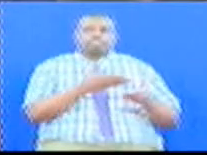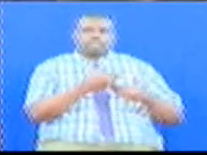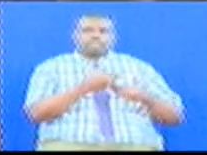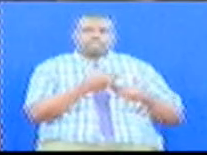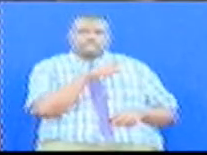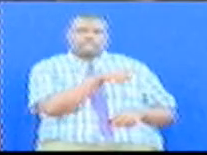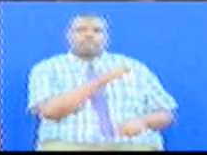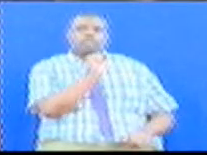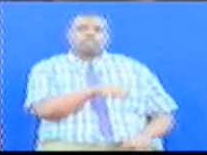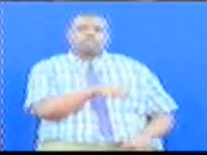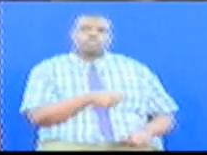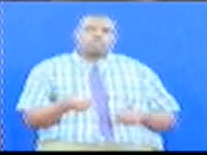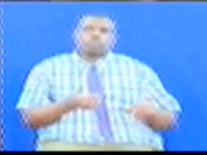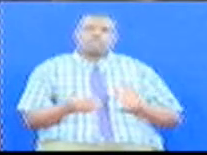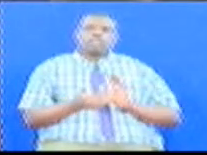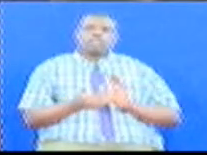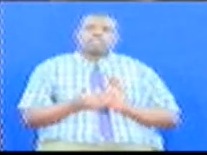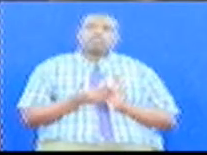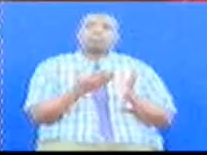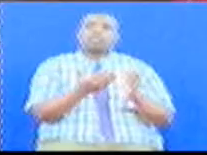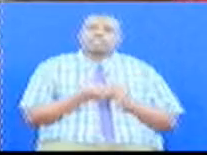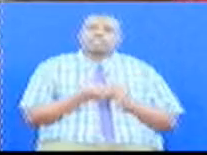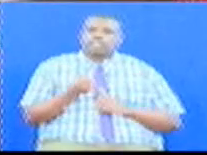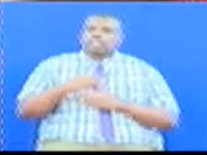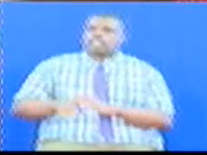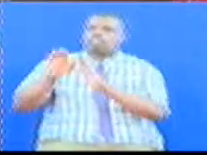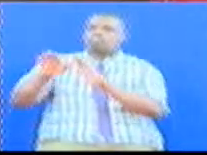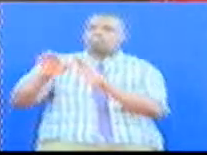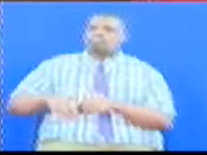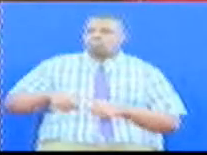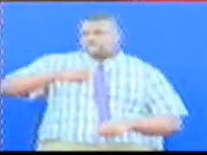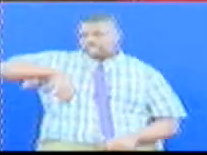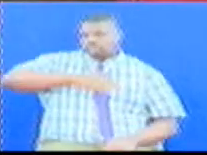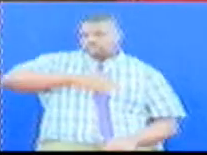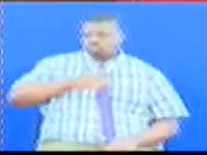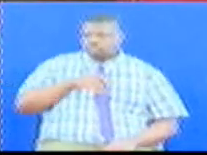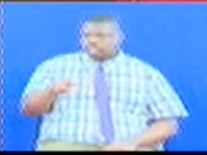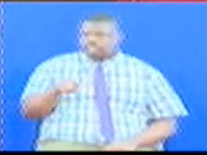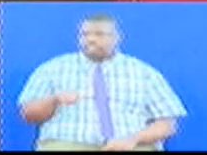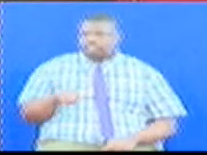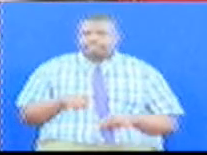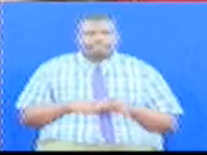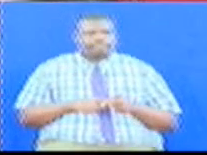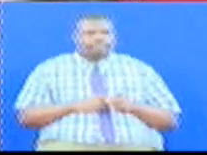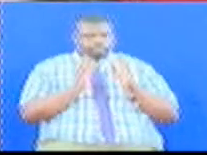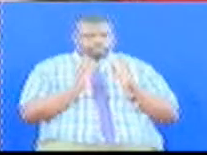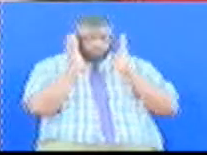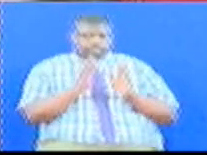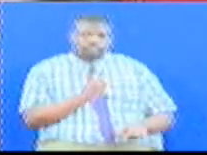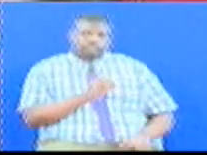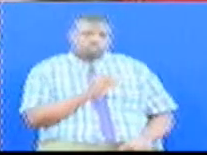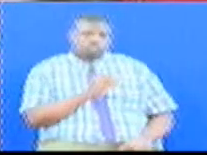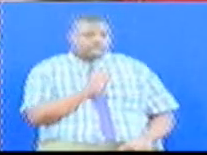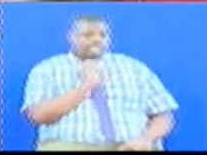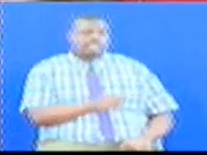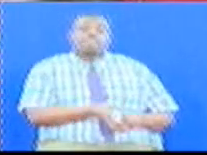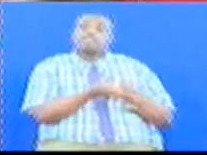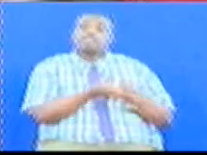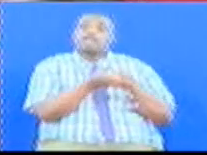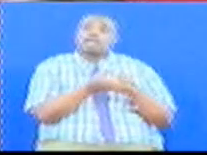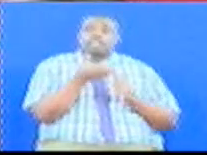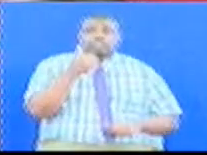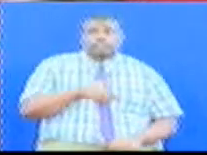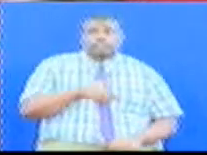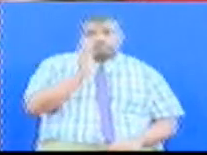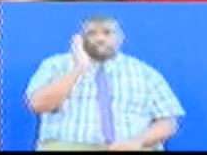ambao tunawahitaji katika bunge letu hili tukufu. Mheshimiwa Naibu Speaker, napenda kuipongeza serikali zidi ya